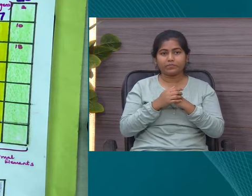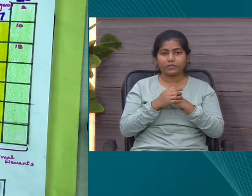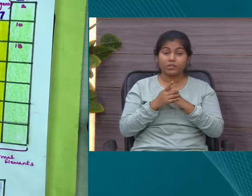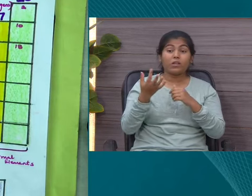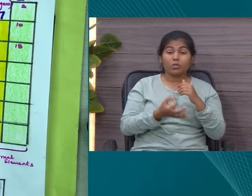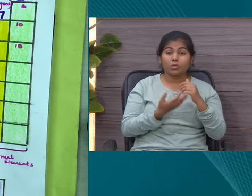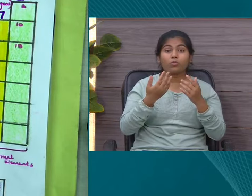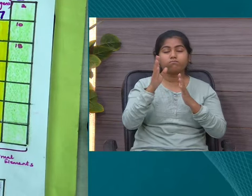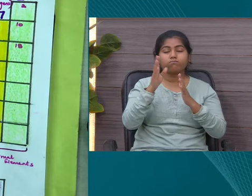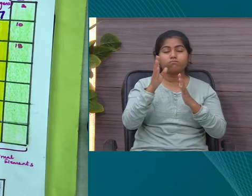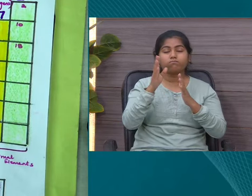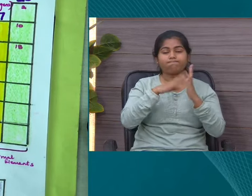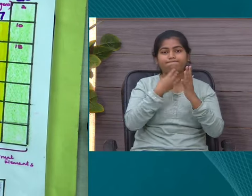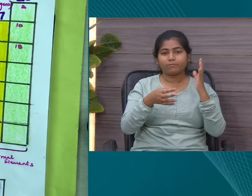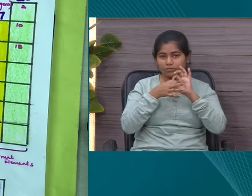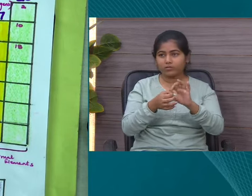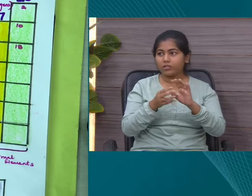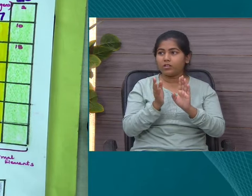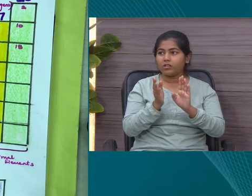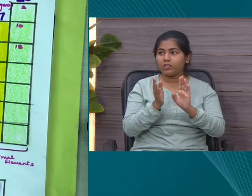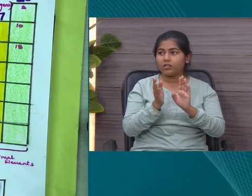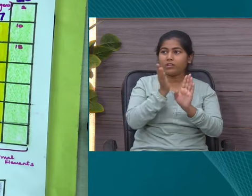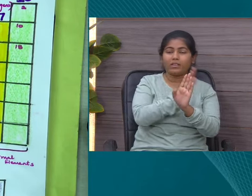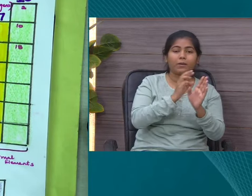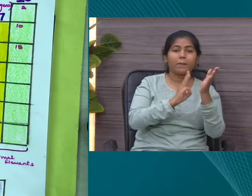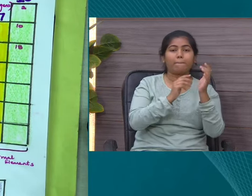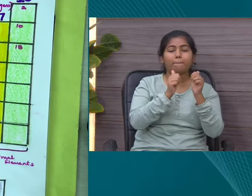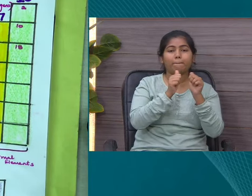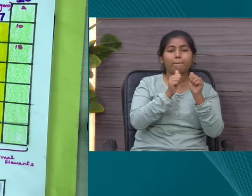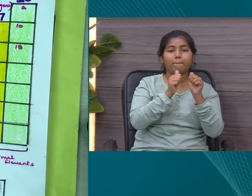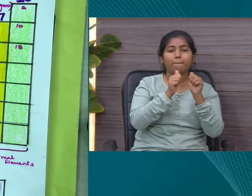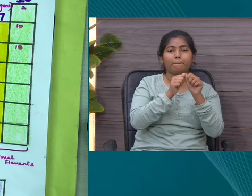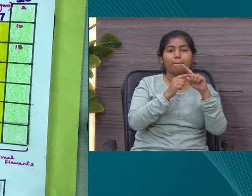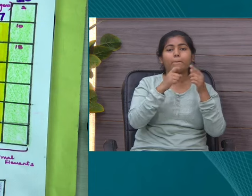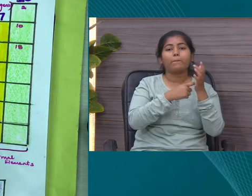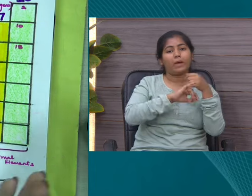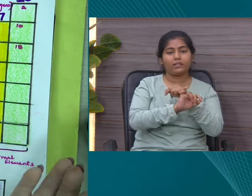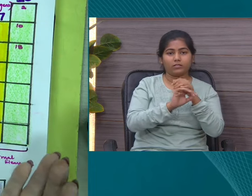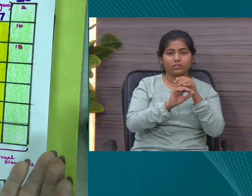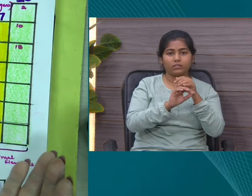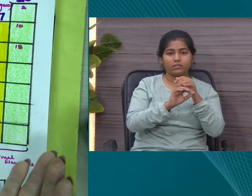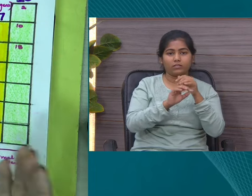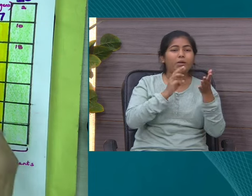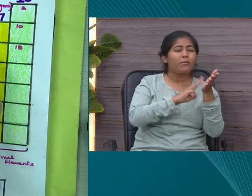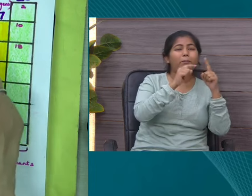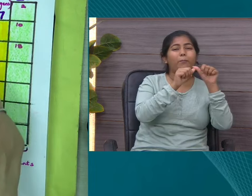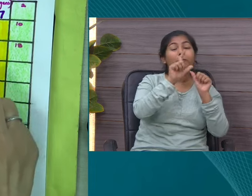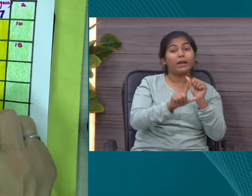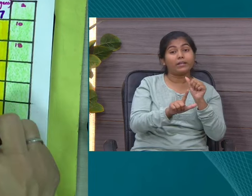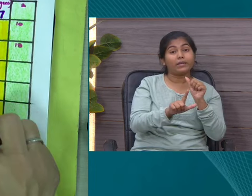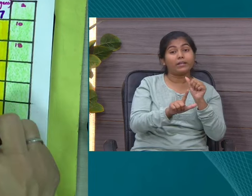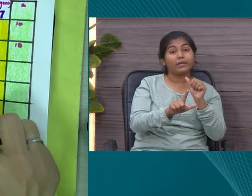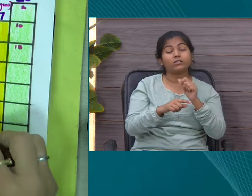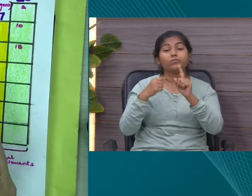लेफ्ट हैंड साइड पर होते हैं मेटल्स, बच्चे मेटल्स के बारे में अच्छे से जानते हैं जी, क्लासिफिकेशन है जी, मेटल्स नॉन मेटल्स बच्चों ने पढ़ा हुआ है ना, तो